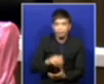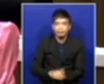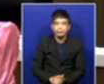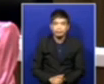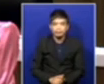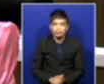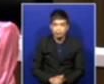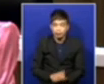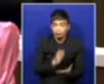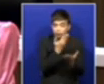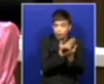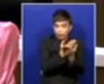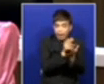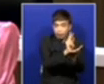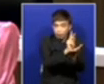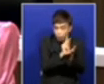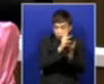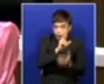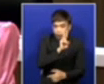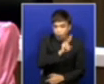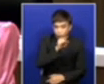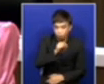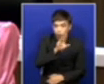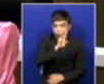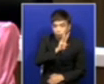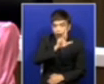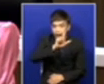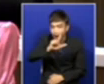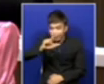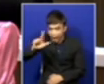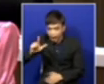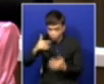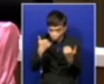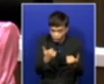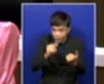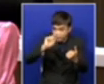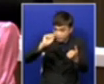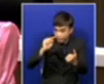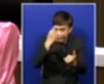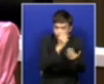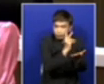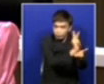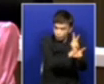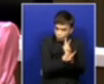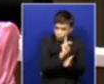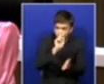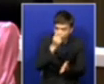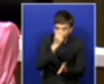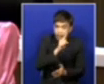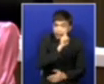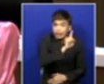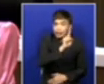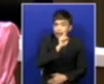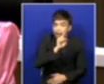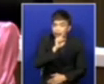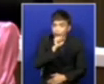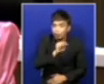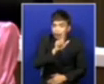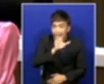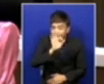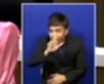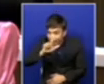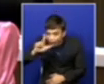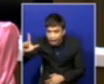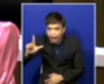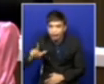านกู้ไปแล้ว 2.66 ล้านล้านเนี่ยนะฮะวันนี้มากู้อีก1ล้านล้านบาท และปีนี้ท่านต้องกู้เงินชดเชยการขาดดุลง